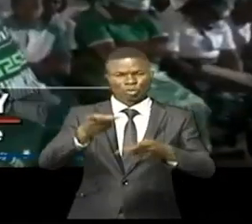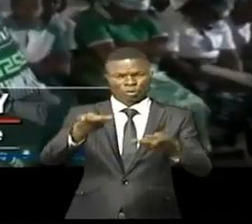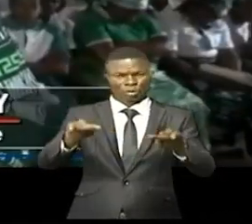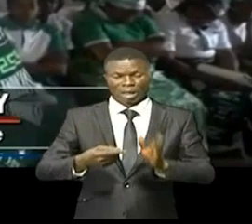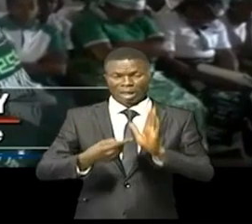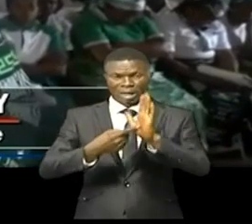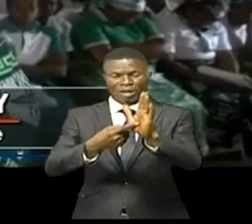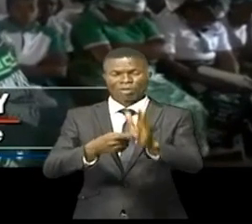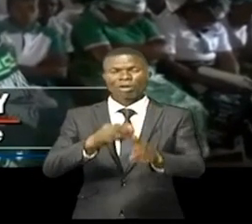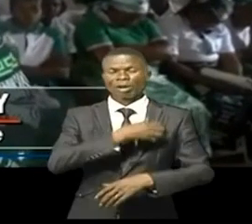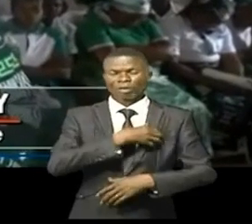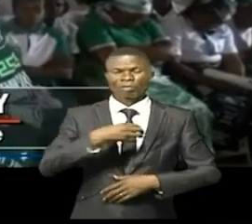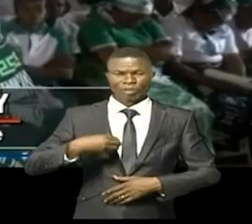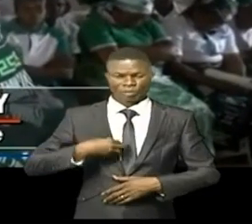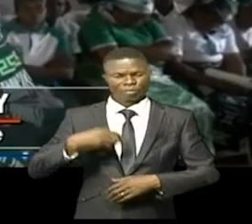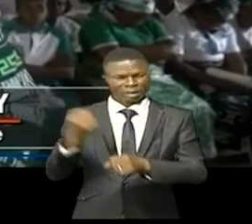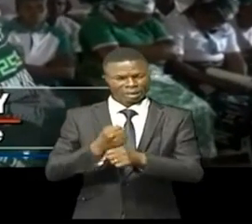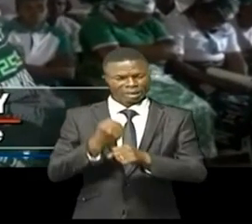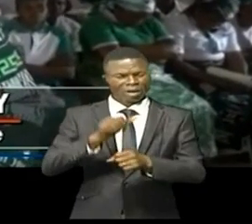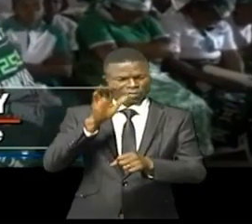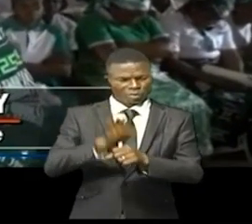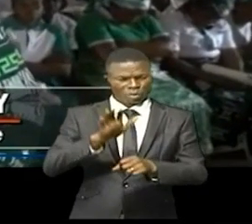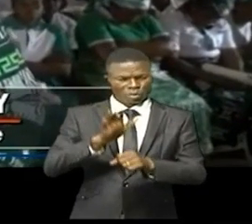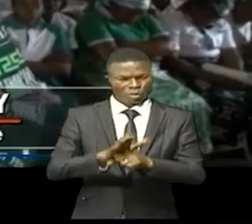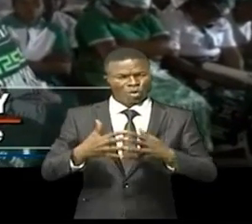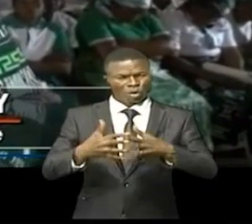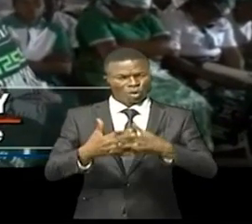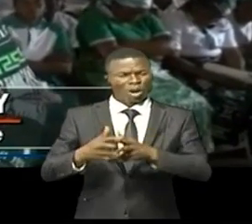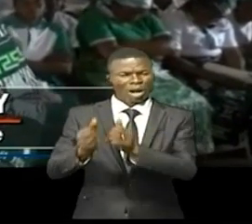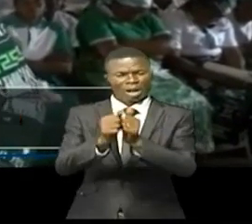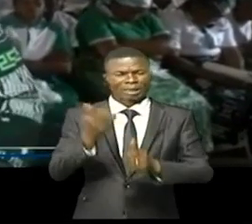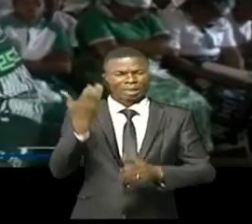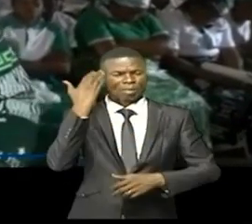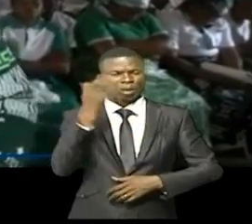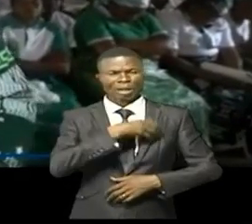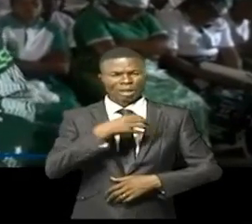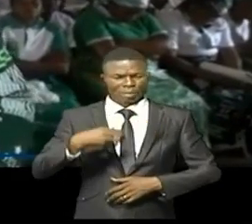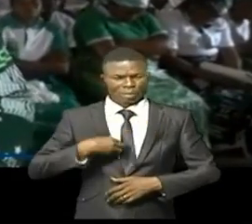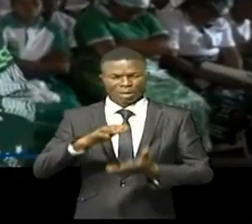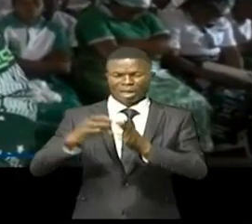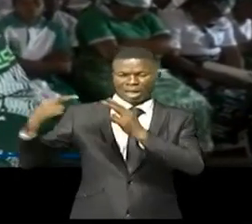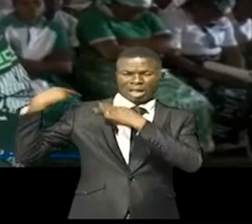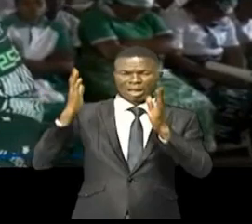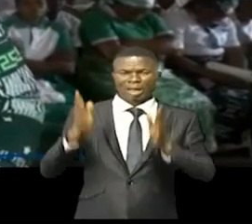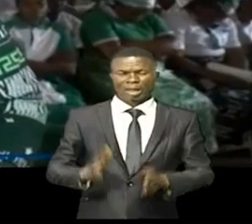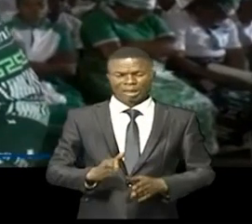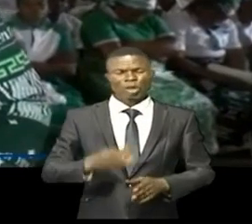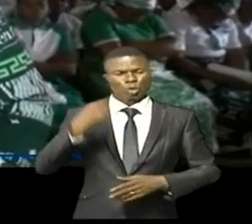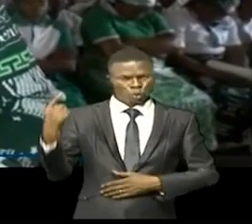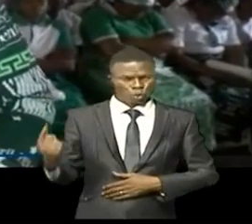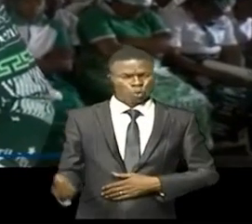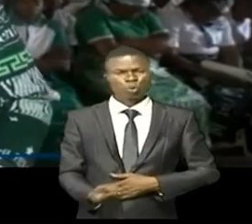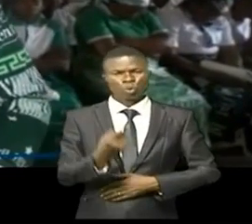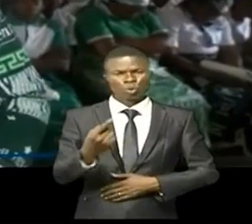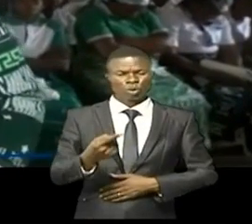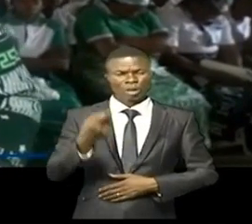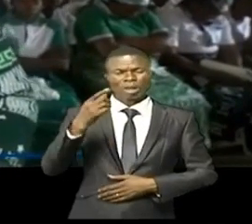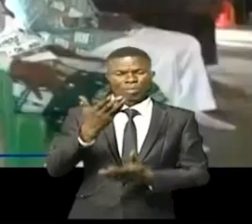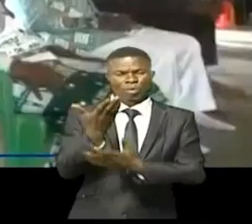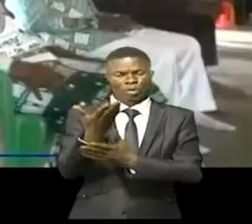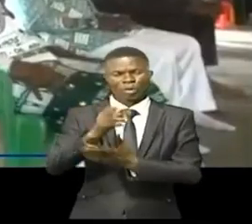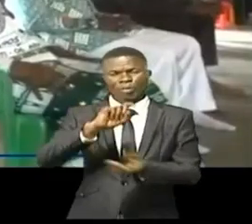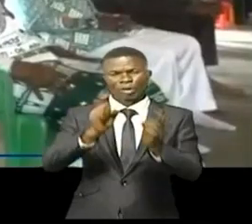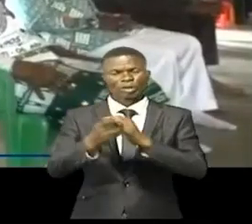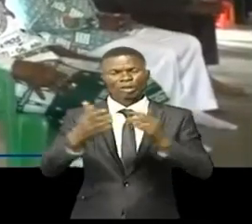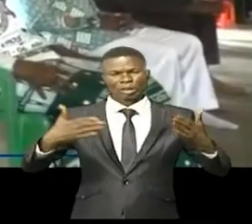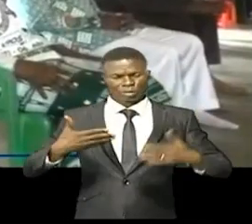les femmes et filles à travailler en synergie pour assurer l'autonomisation de cette lutte permanente contre les changements climatiques.